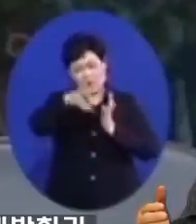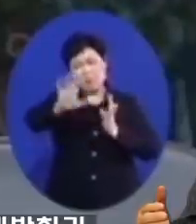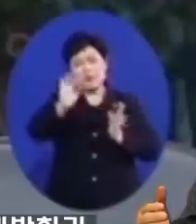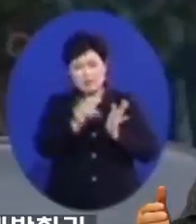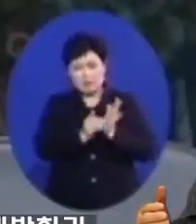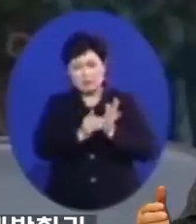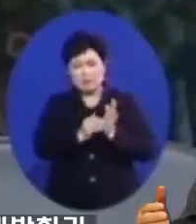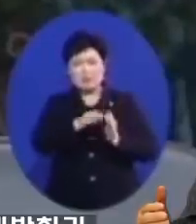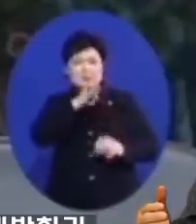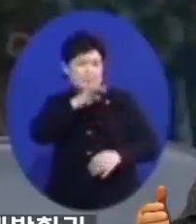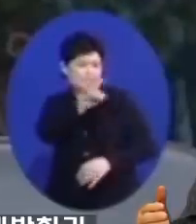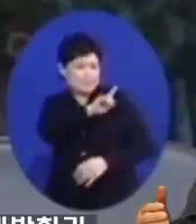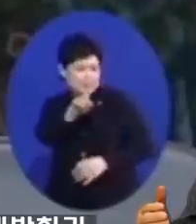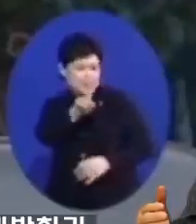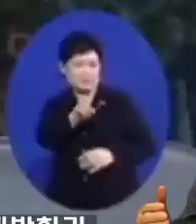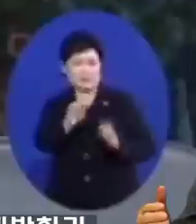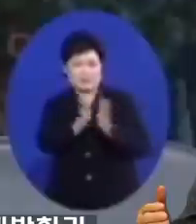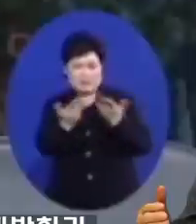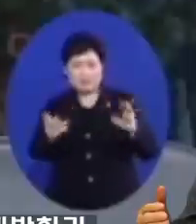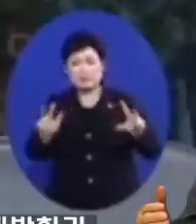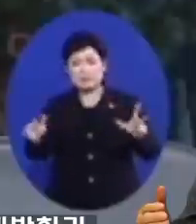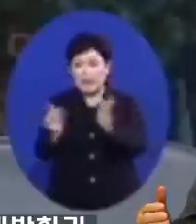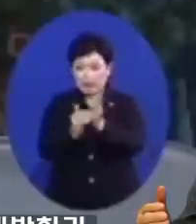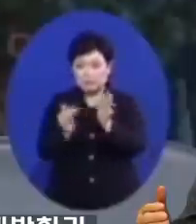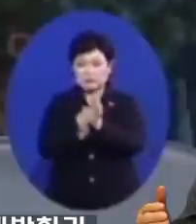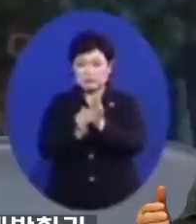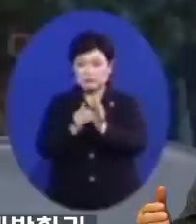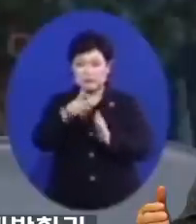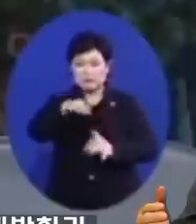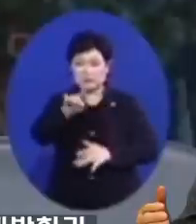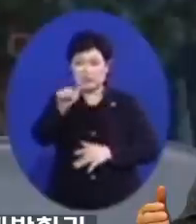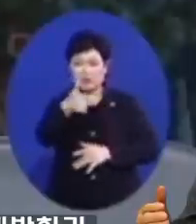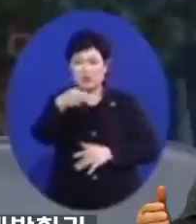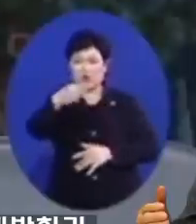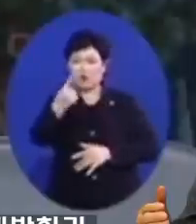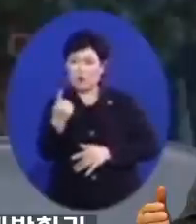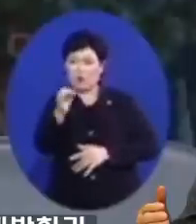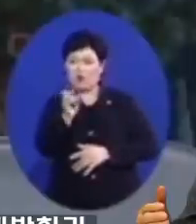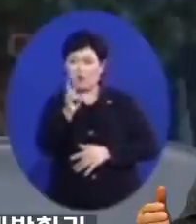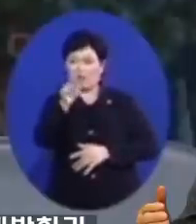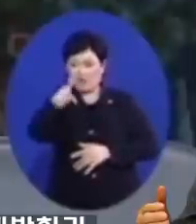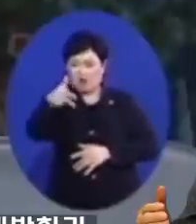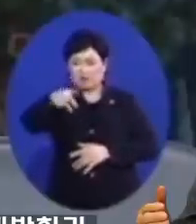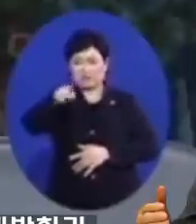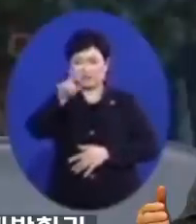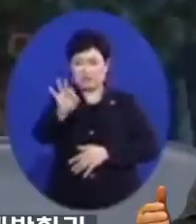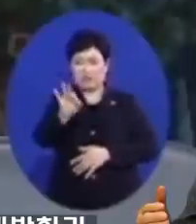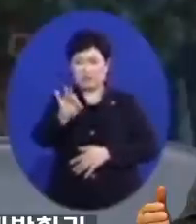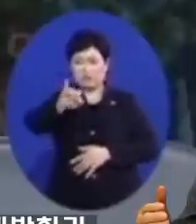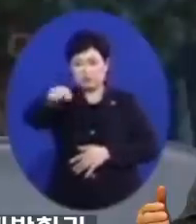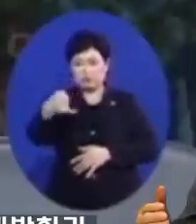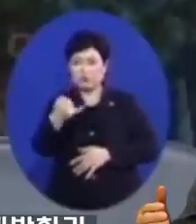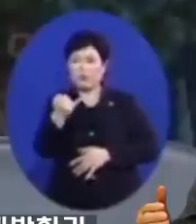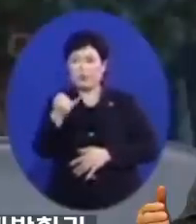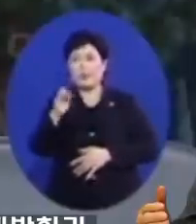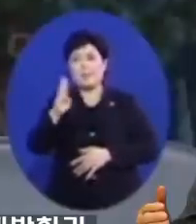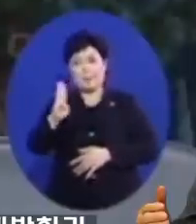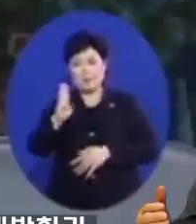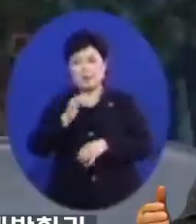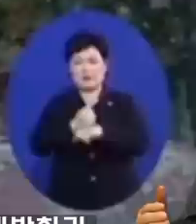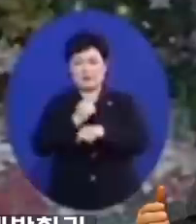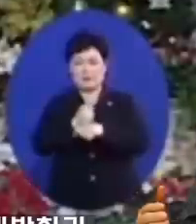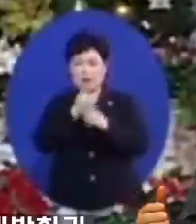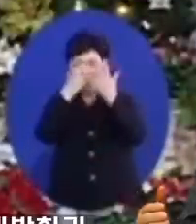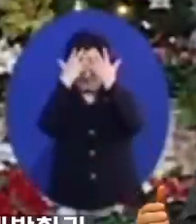최대 베스트셀러가 되고 오늘날까지라도 첼로 역정은 굉장히 유명한 책이 된 것입니다. 그러므로 감옥에